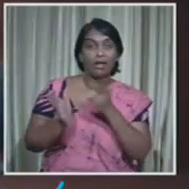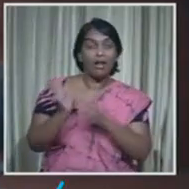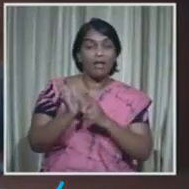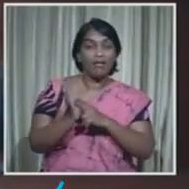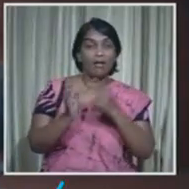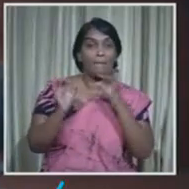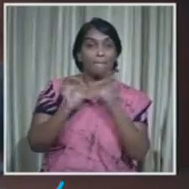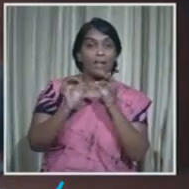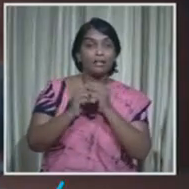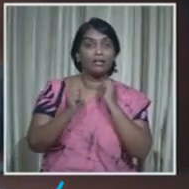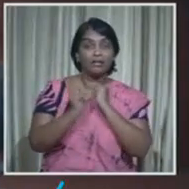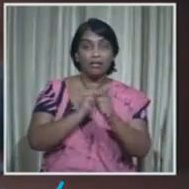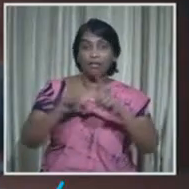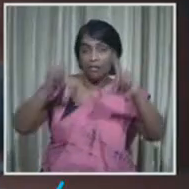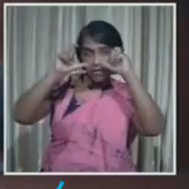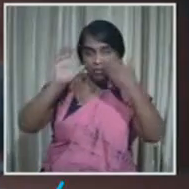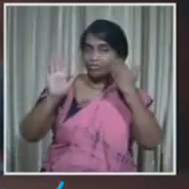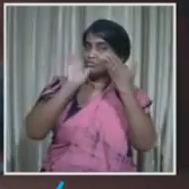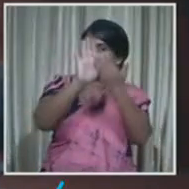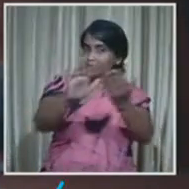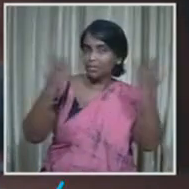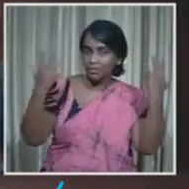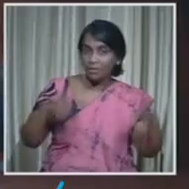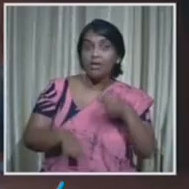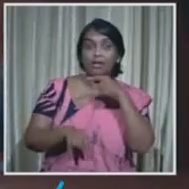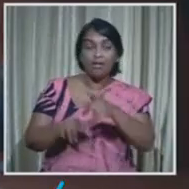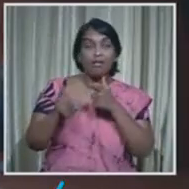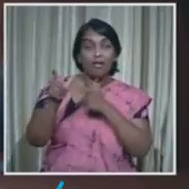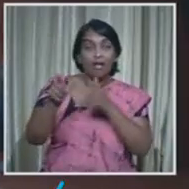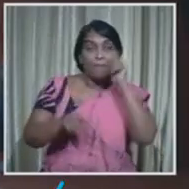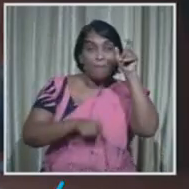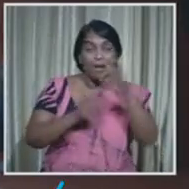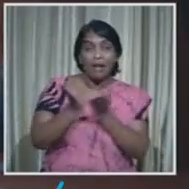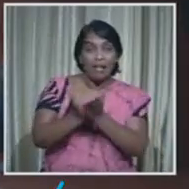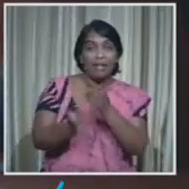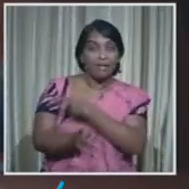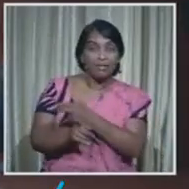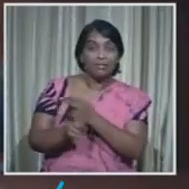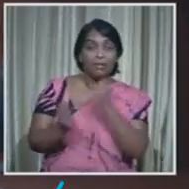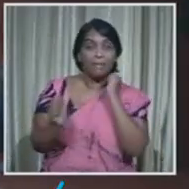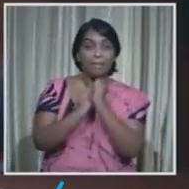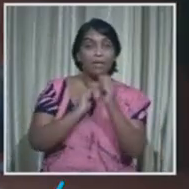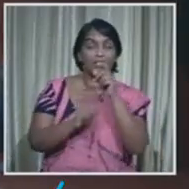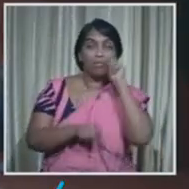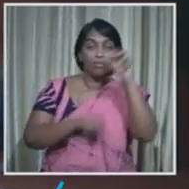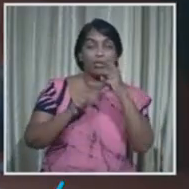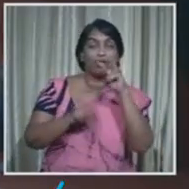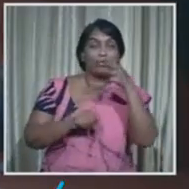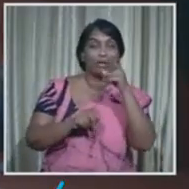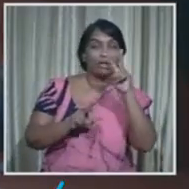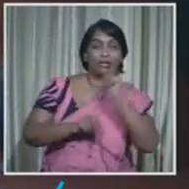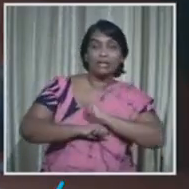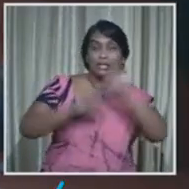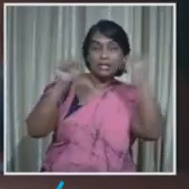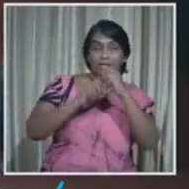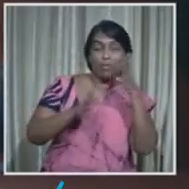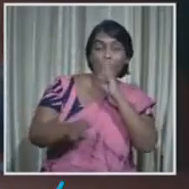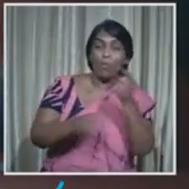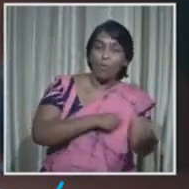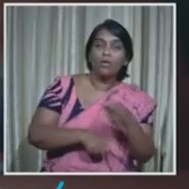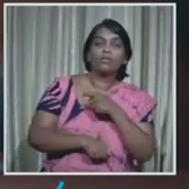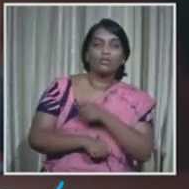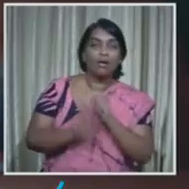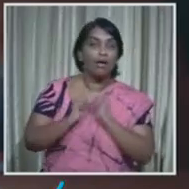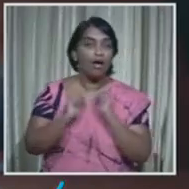කාර්යාලේ ඡායාරූපත් එක්ක අපි ප්‍රකාශනපත් කරා මෙන්න එවන්ගාඩ්ගේ බැද්දගානේ කාර්යාලයට 200 300 ගෙනලා තින අපේ උද්ඝෝෂණ මැදට දීලා පහර දෙන්න මොකද